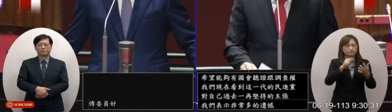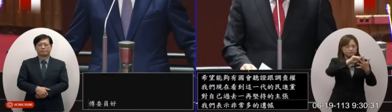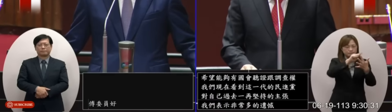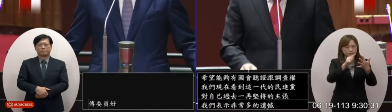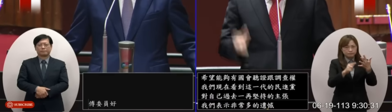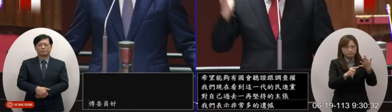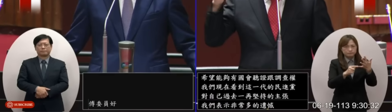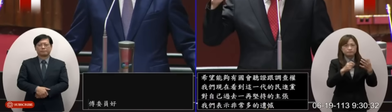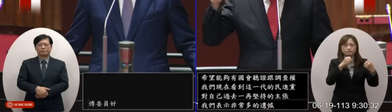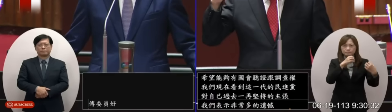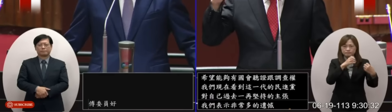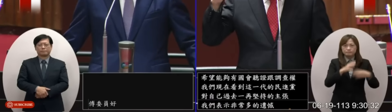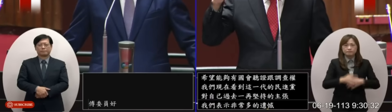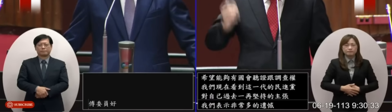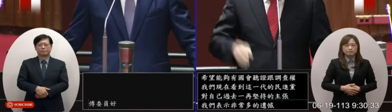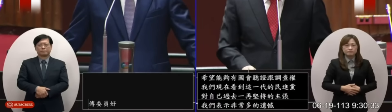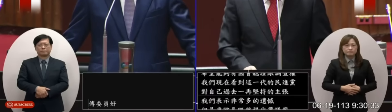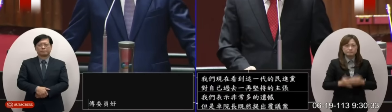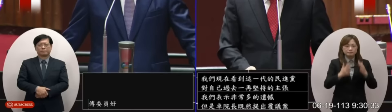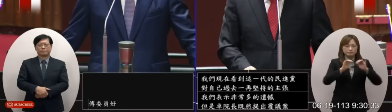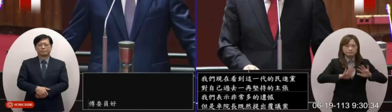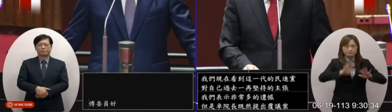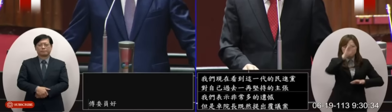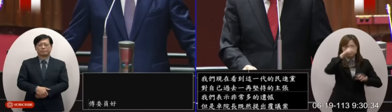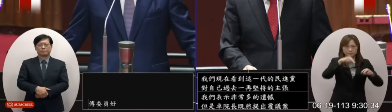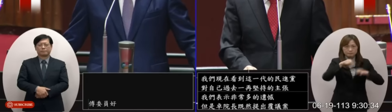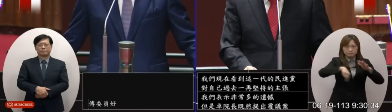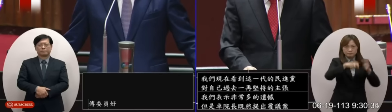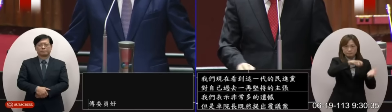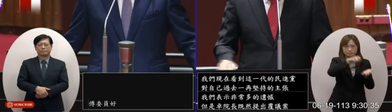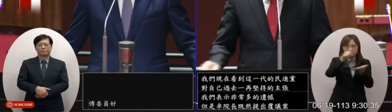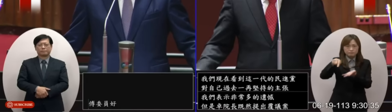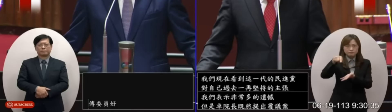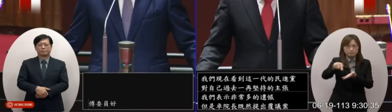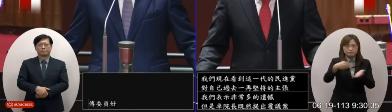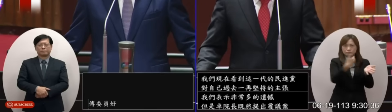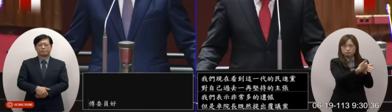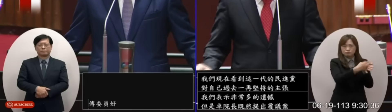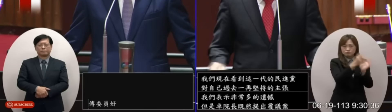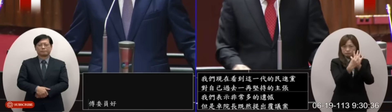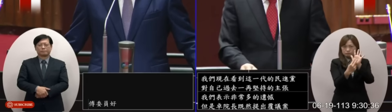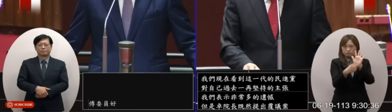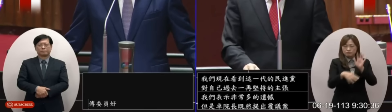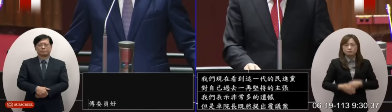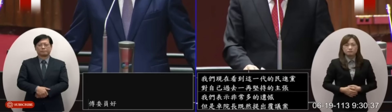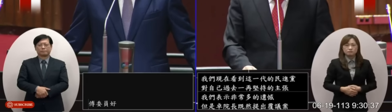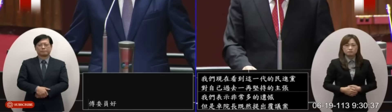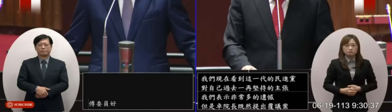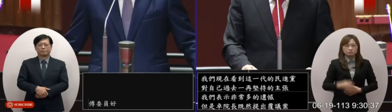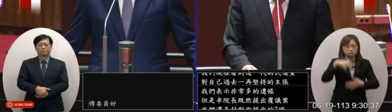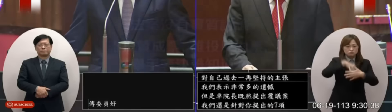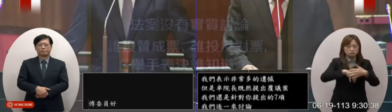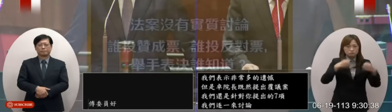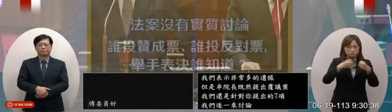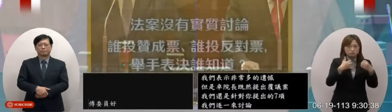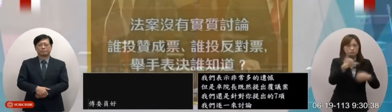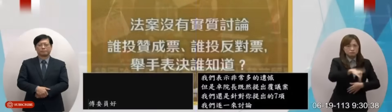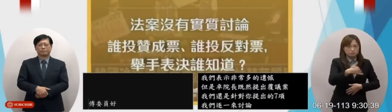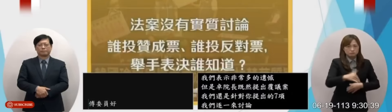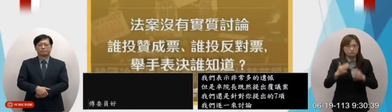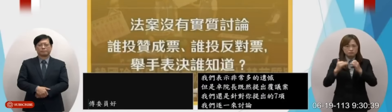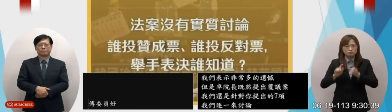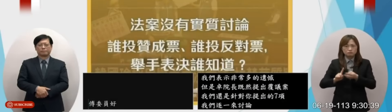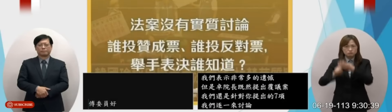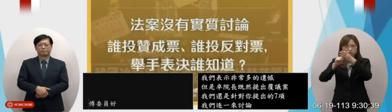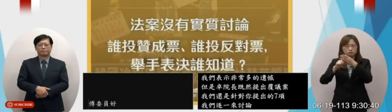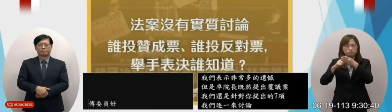论。这个就是民进党行政院所提出的图卡，没有实质讨论，违反民主原则。